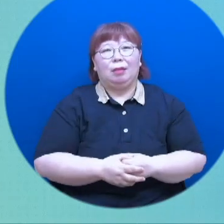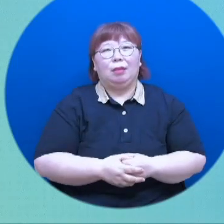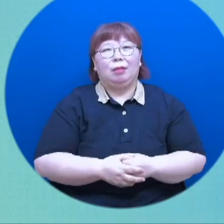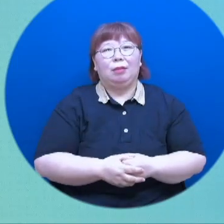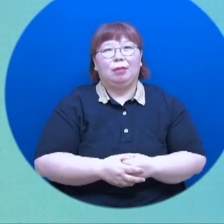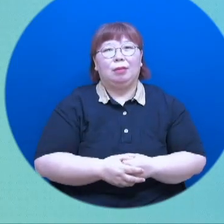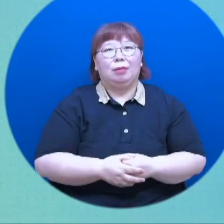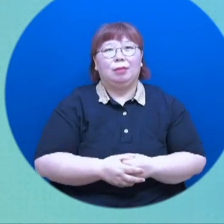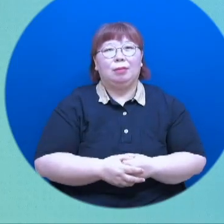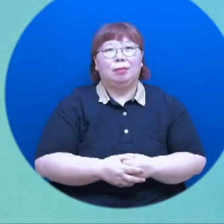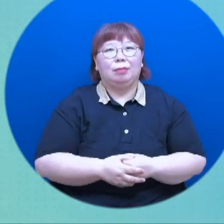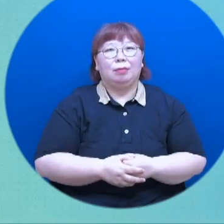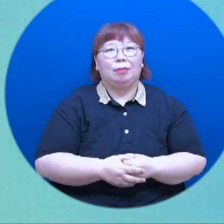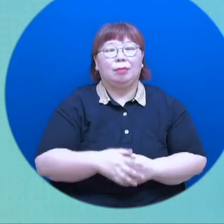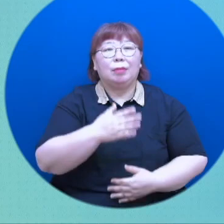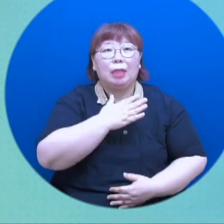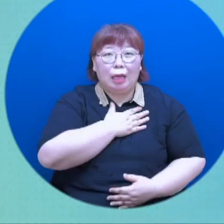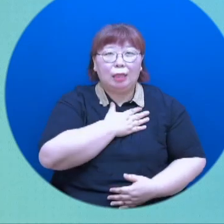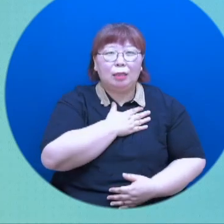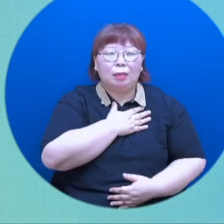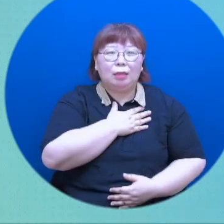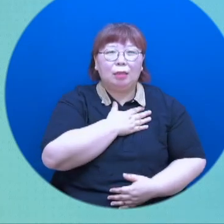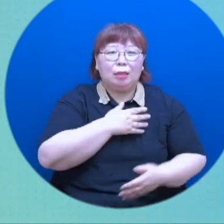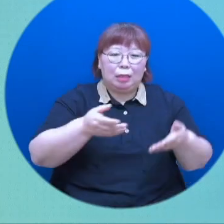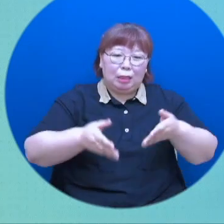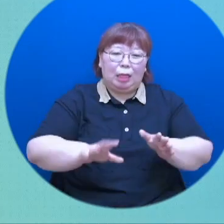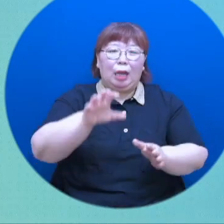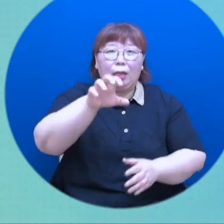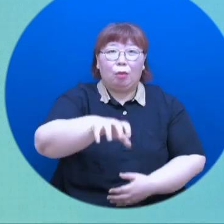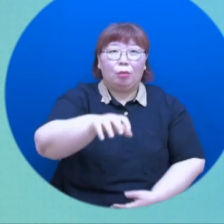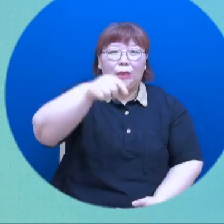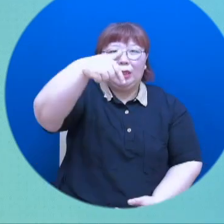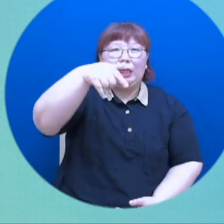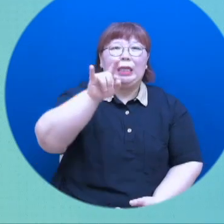나는 고향이 개성 1세.